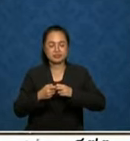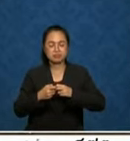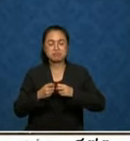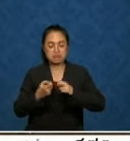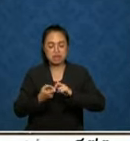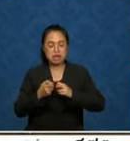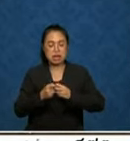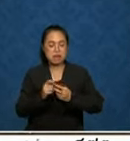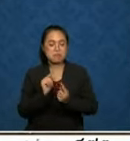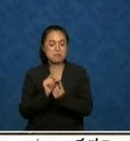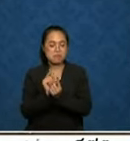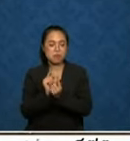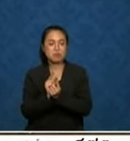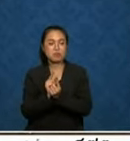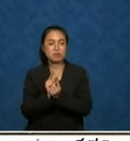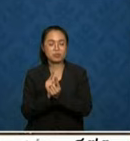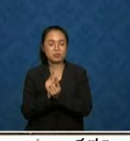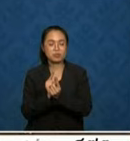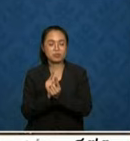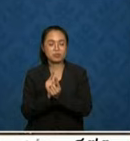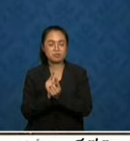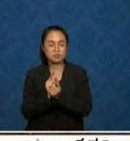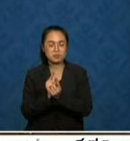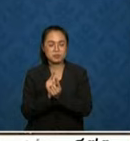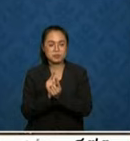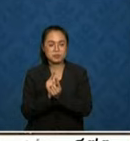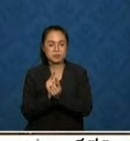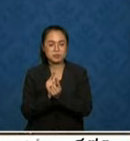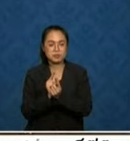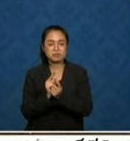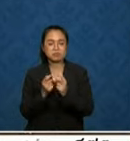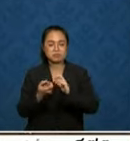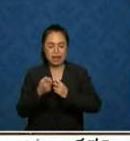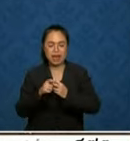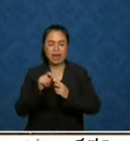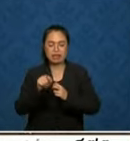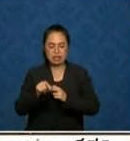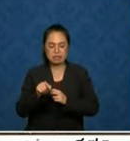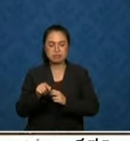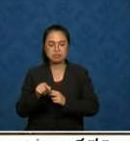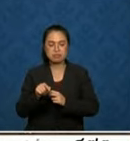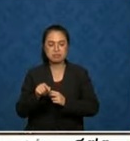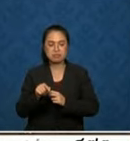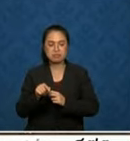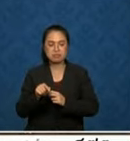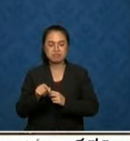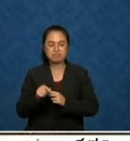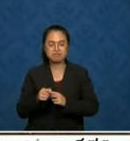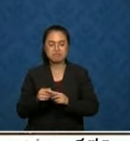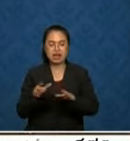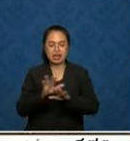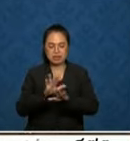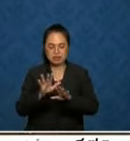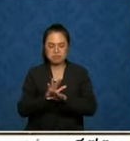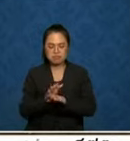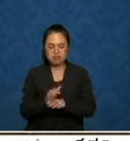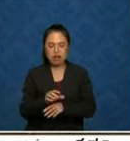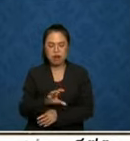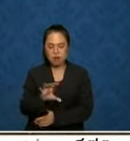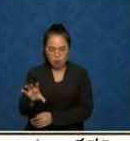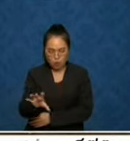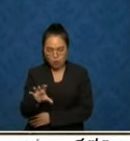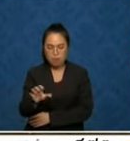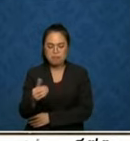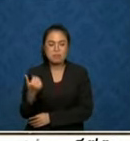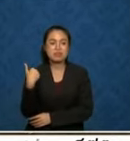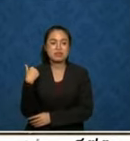ณะที่ถูกกระทำเป็นส่วนใหญ่จะเป็นการส่งต่อมีดครับรับมีดต่อๆกันจะมีอัพ